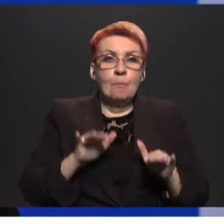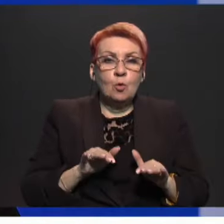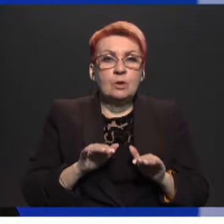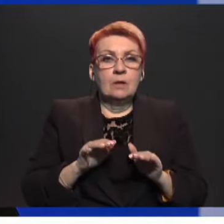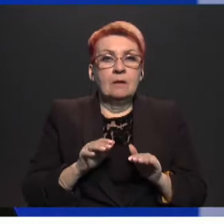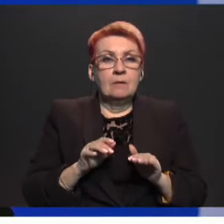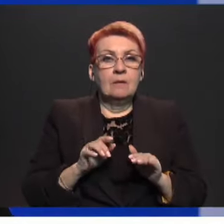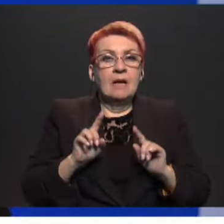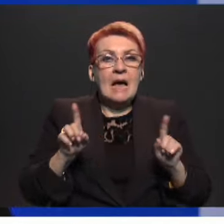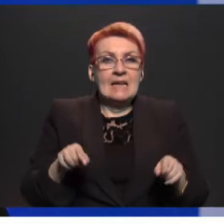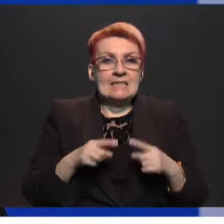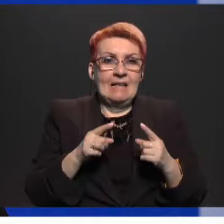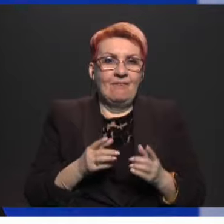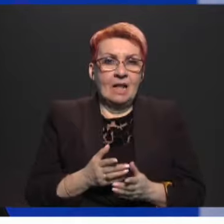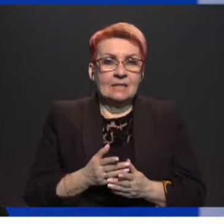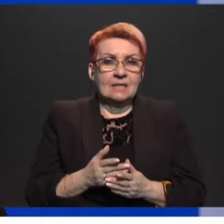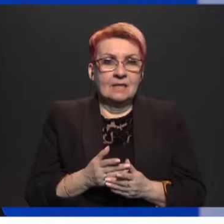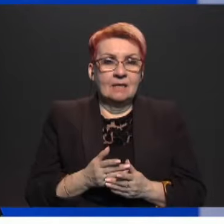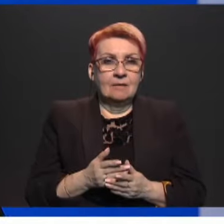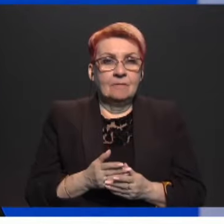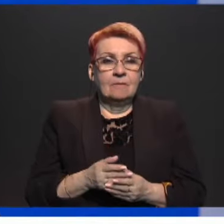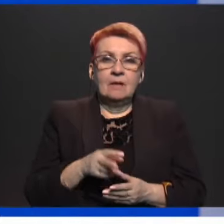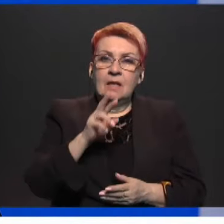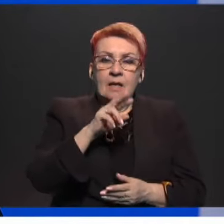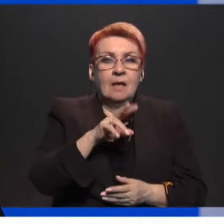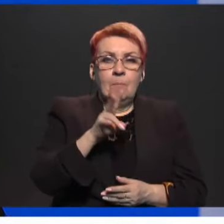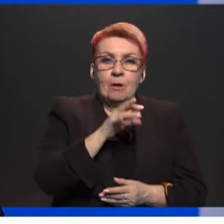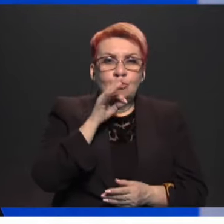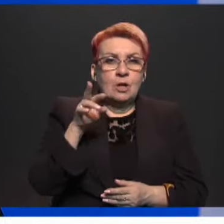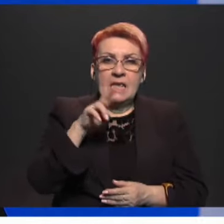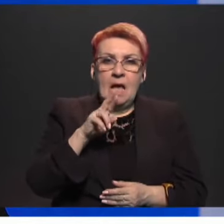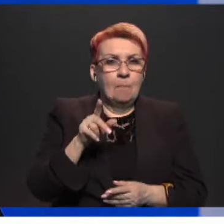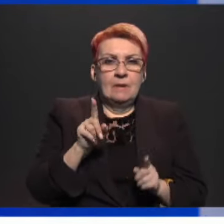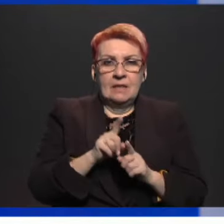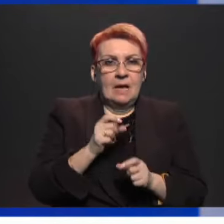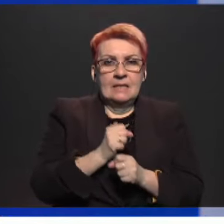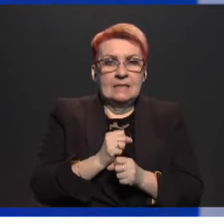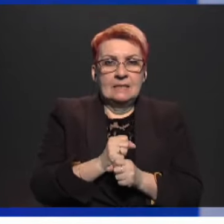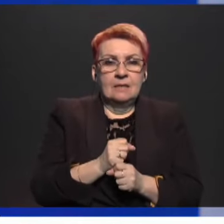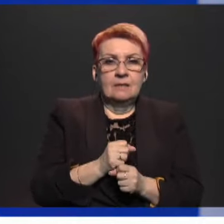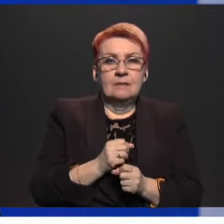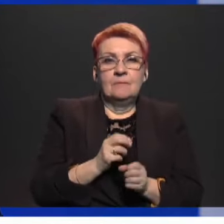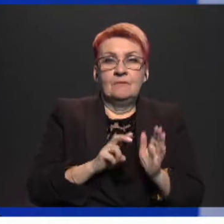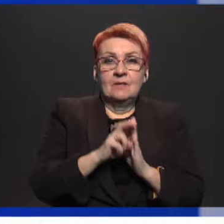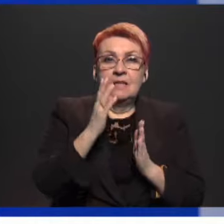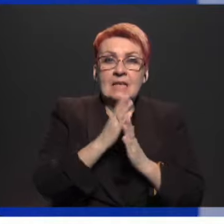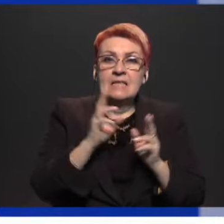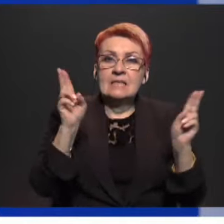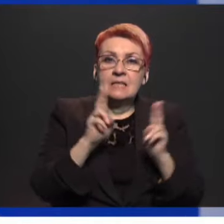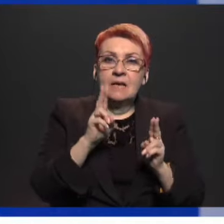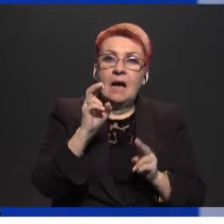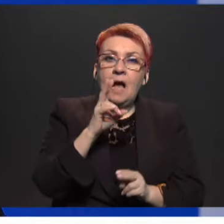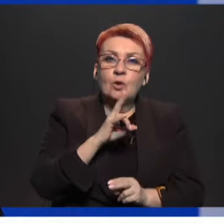я бы, наверное, не стал так поступать. И связано это со следующим обстоятельством. Все же у нас в церкви есть канон, так называемая